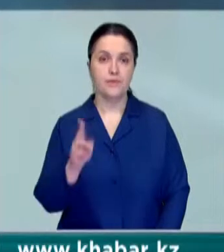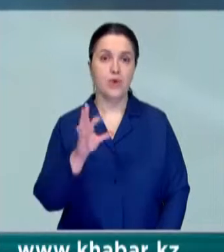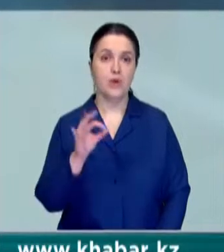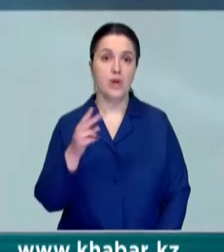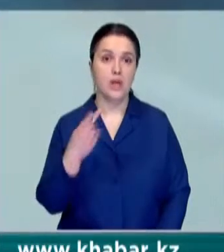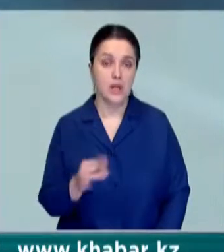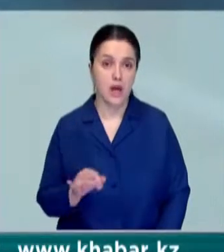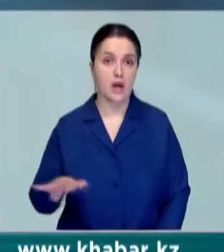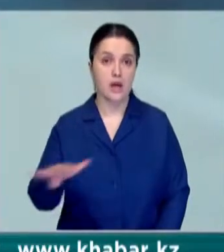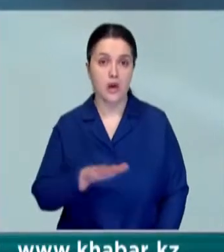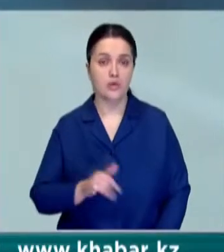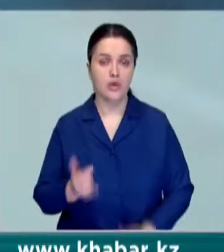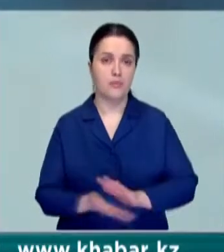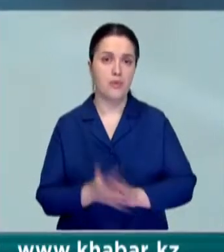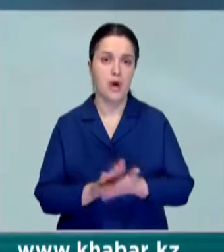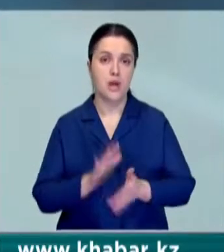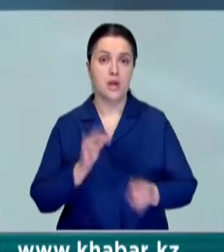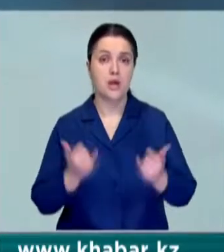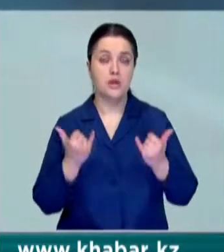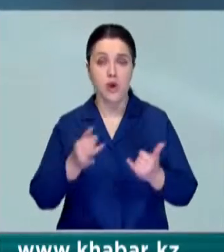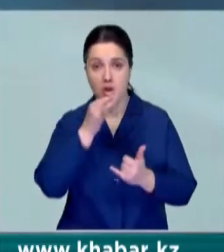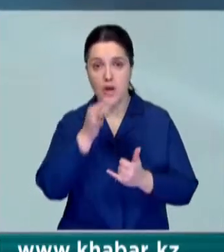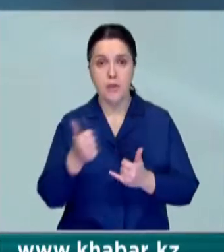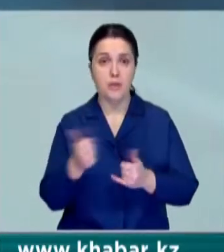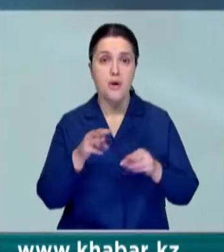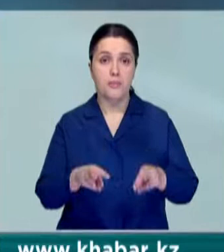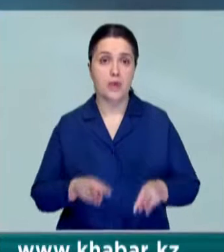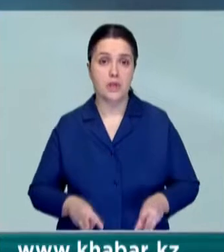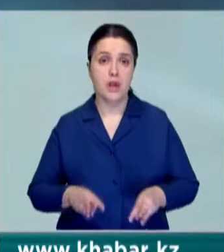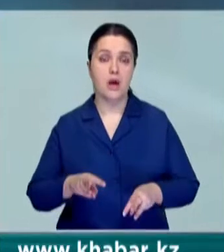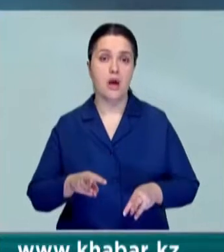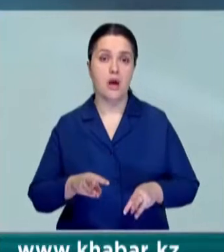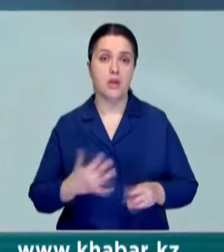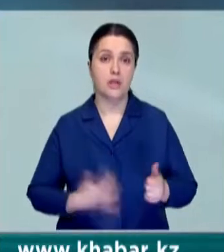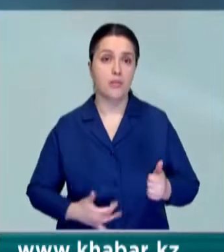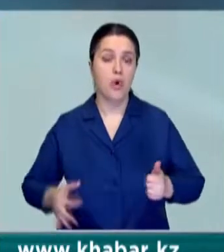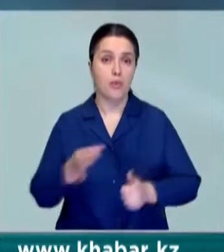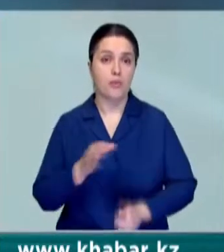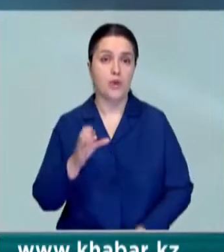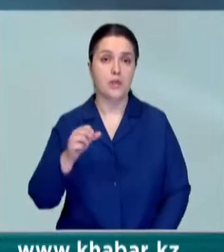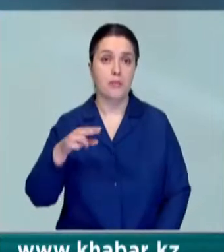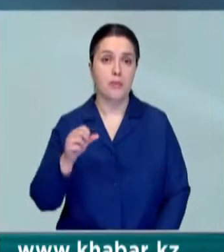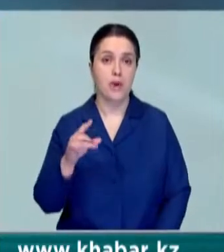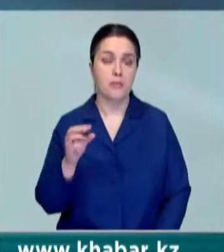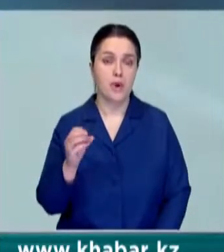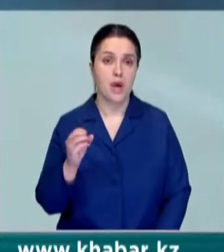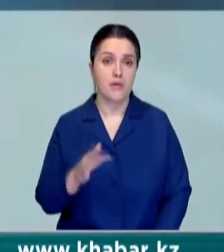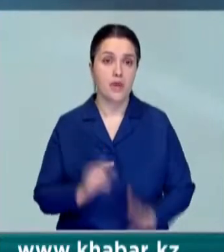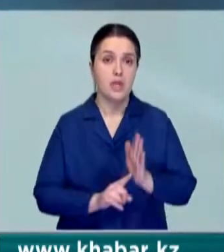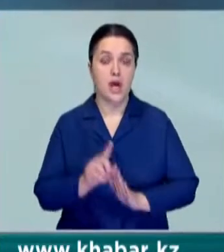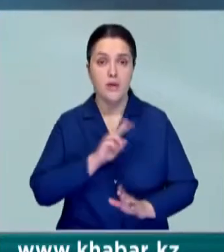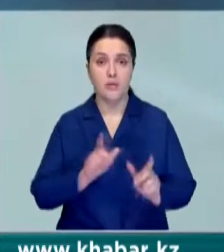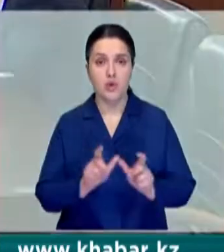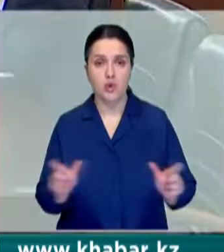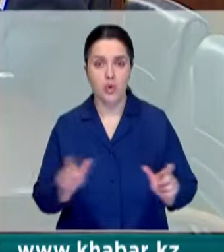В Курдайском районе ситуация стабильная. Об этом сегодня доложил премьер-министру, теперь уже аким Жамбылской области Бердыбек Сапарбаев. Начали